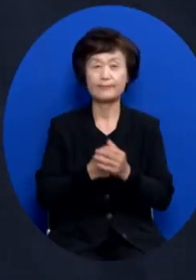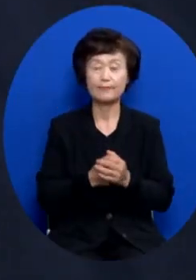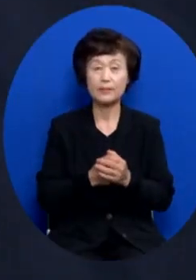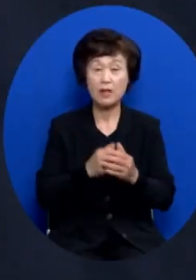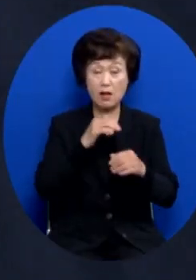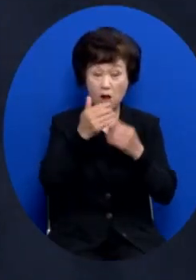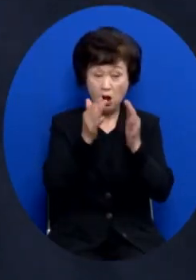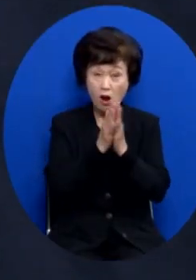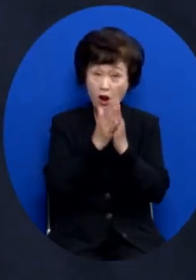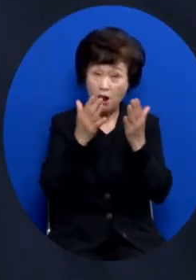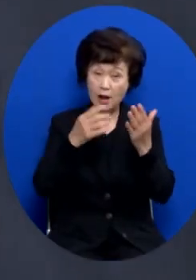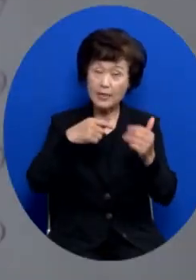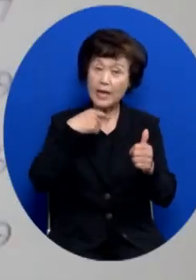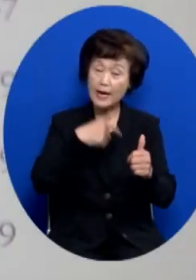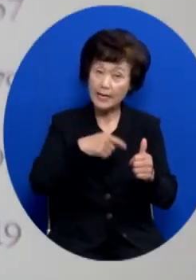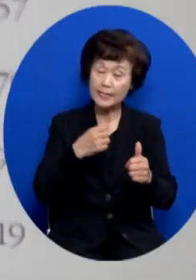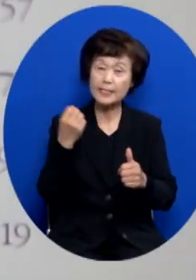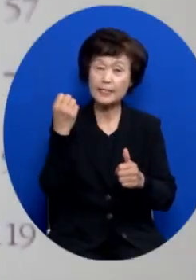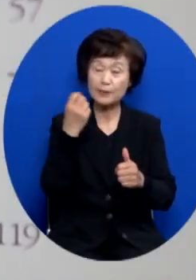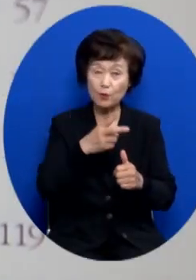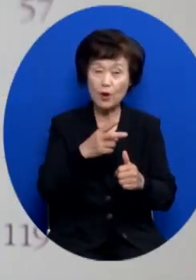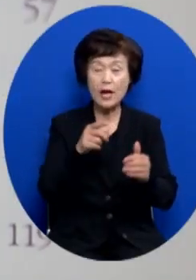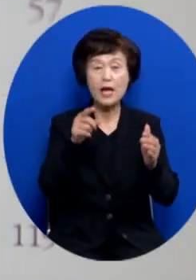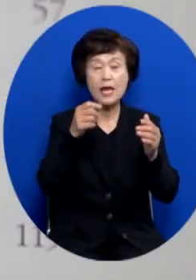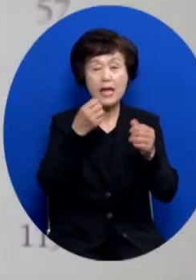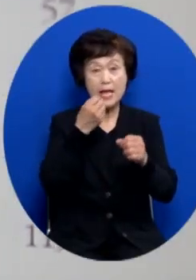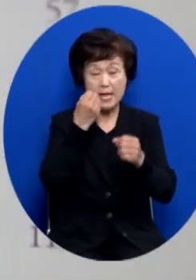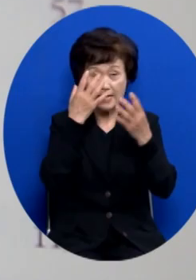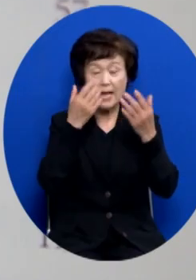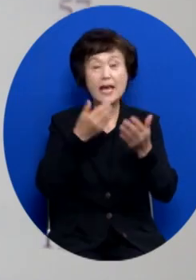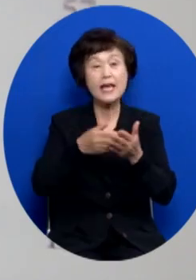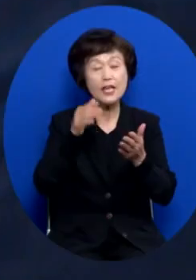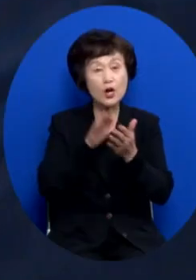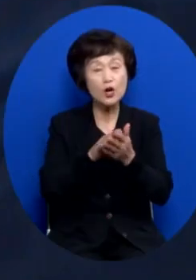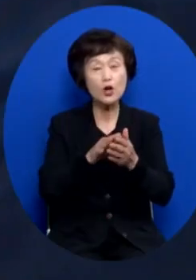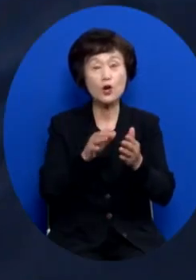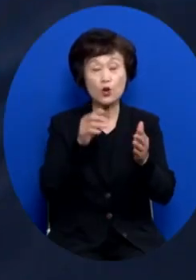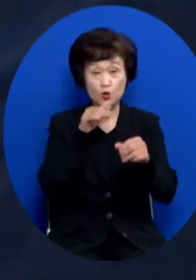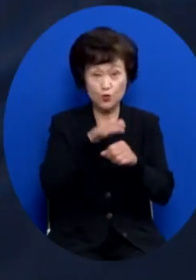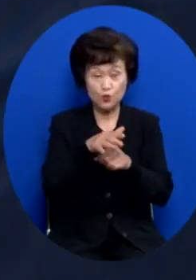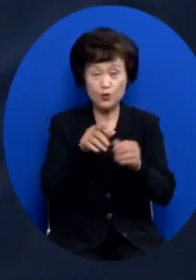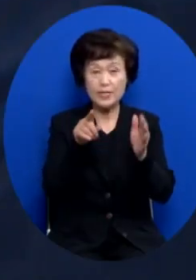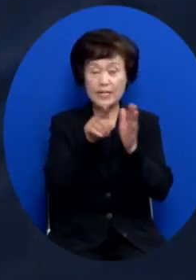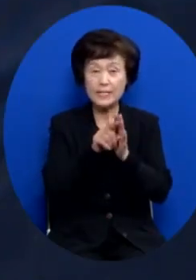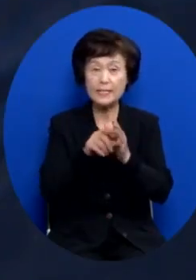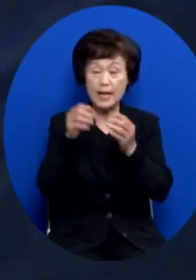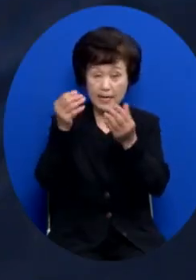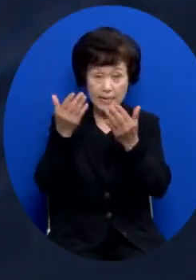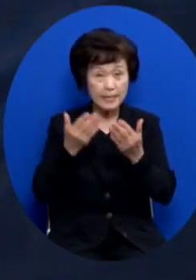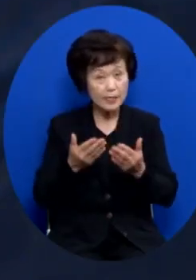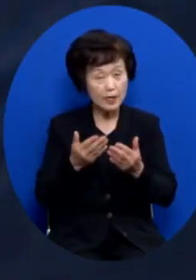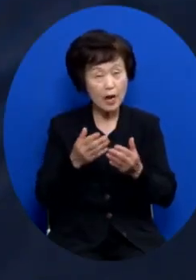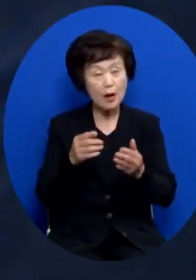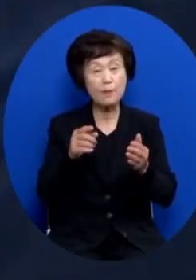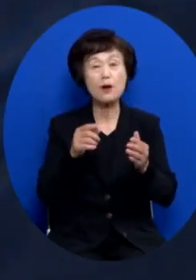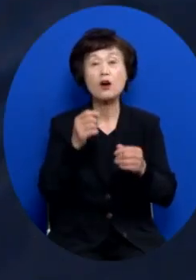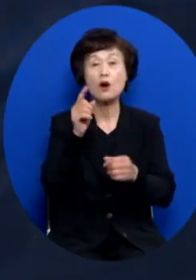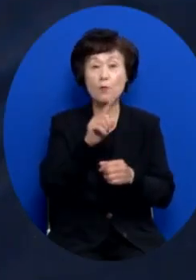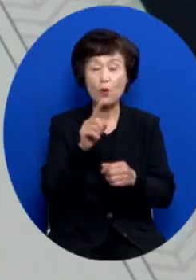성경의 가르침과 개혁주의 신학을 계승하면서 사변화된 신학을 반성하고 예수 생명을 회복하자는 신앙운동.